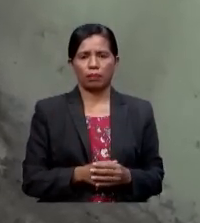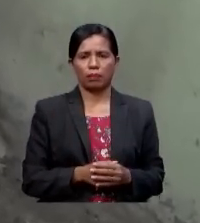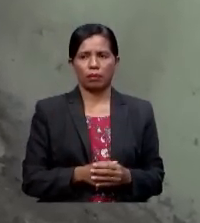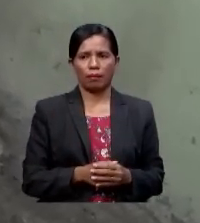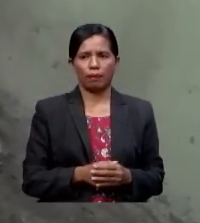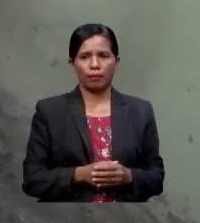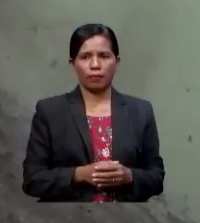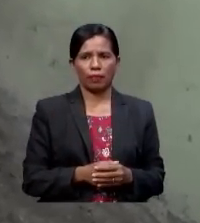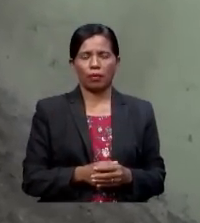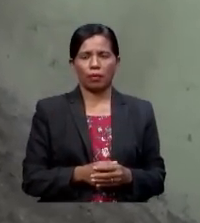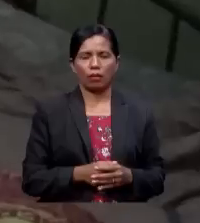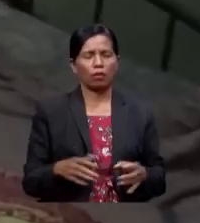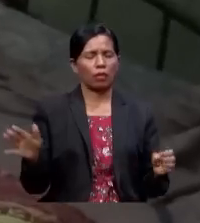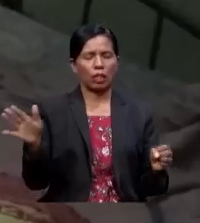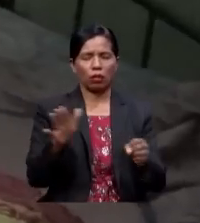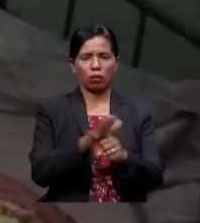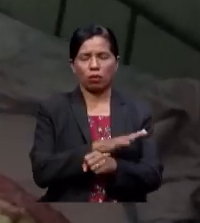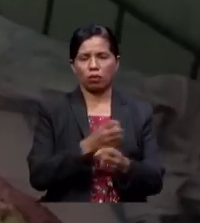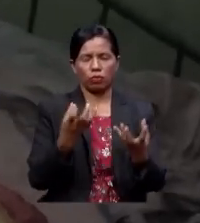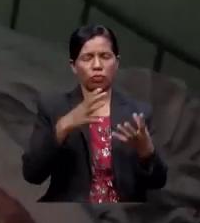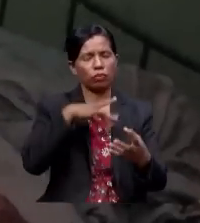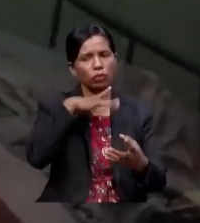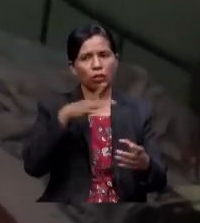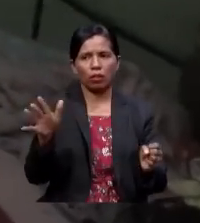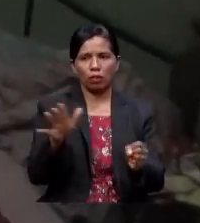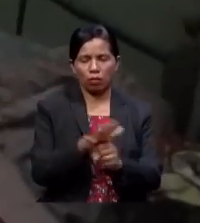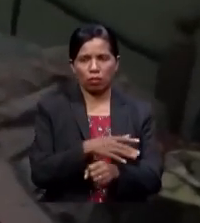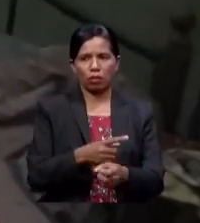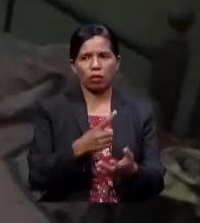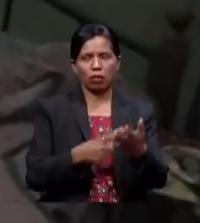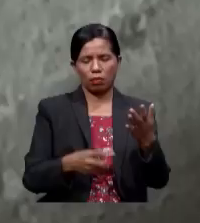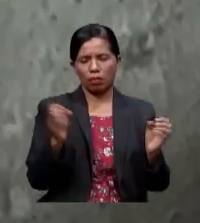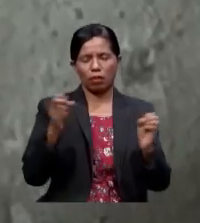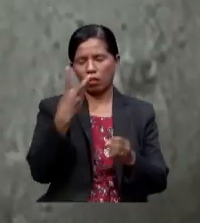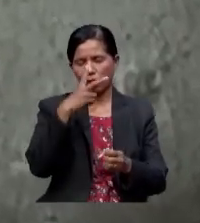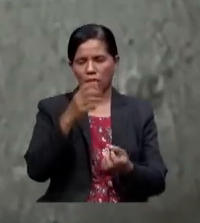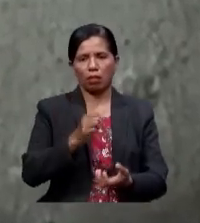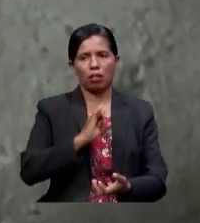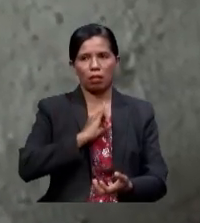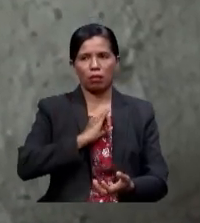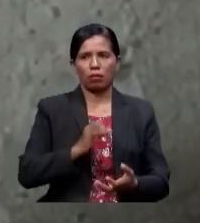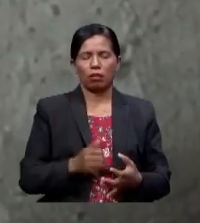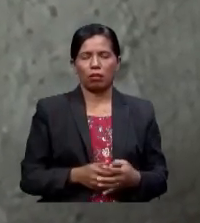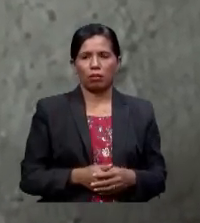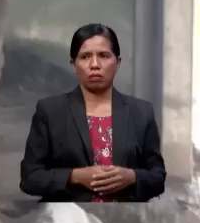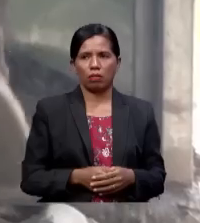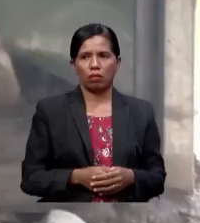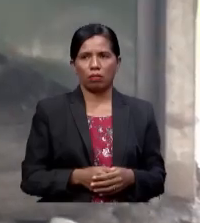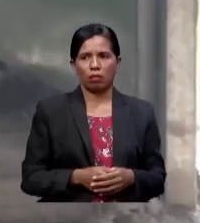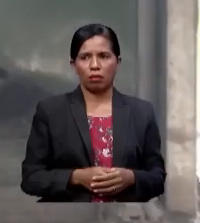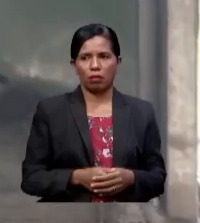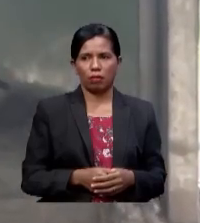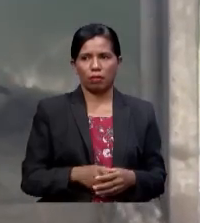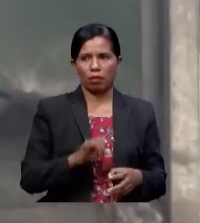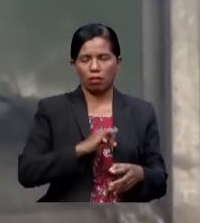Musa ni nakono. Oh, Musa muara se. Seida Musa ni lahore to kau. Oh, cinti ni apa